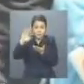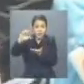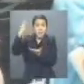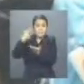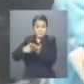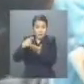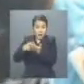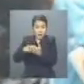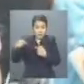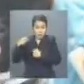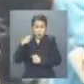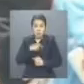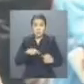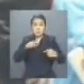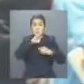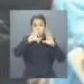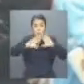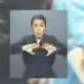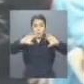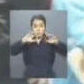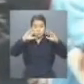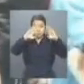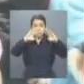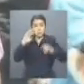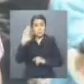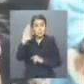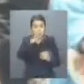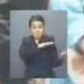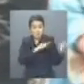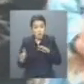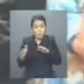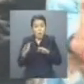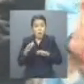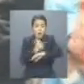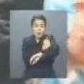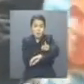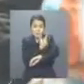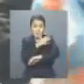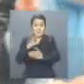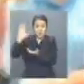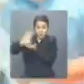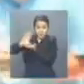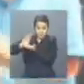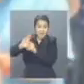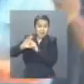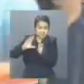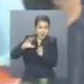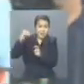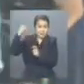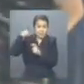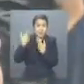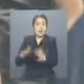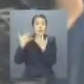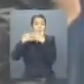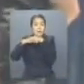รณีที่ถูกเลิกจ้างนะคะส่วนข้อเรียกร้องในด้านอื่นๆที่ไม่ได้เกี่ยวข้องกับส่วนของกระทรวงแรงงานก็จะประสานไปยังหน่วยงานที่เกี่ยวข้องน